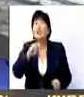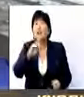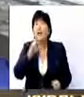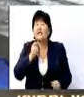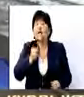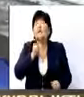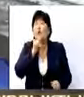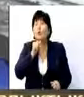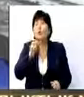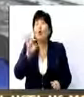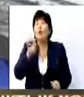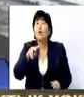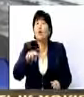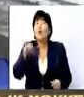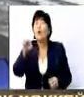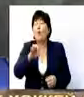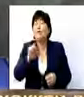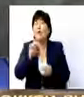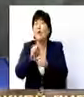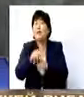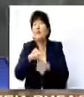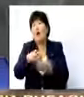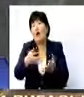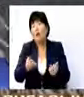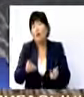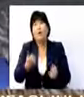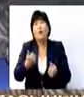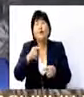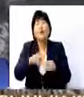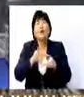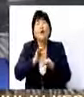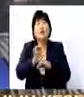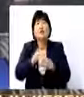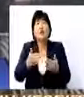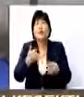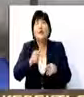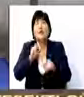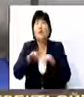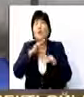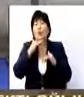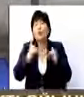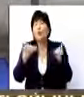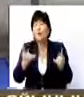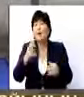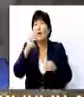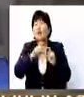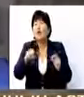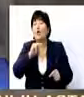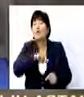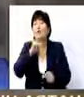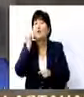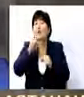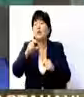Қостанай, Орал облыстары тапсырыстармен алдыруда. Отандық өнімге сұраныс артып, тапсырыстардың көбеюіне сәйкес бүгінде зауытта жұмысшылар